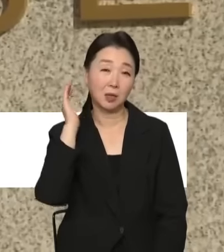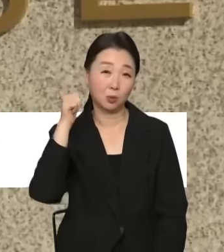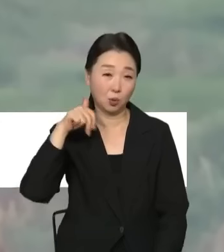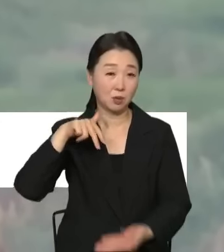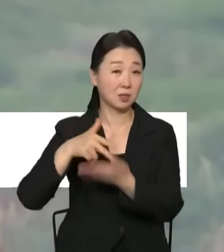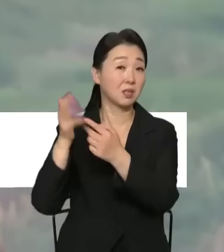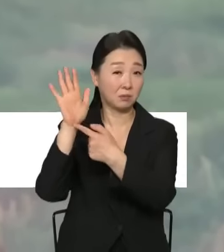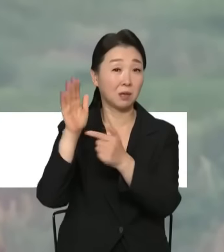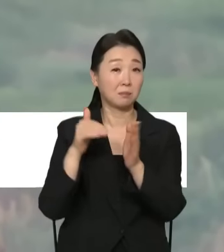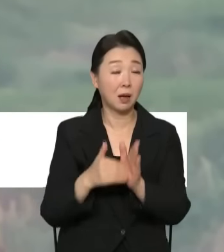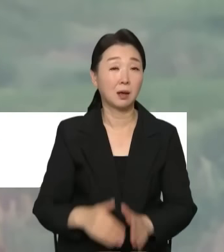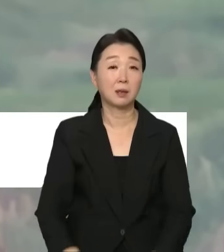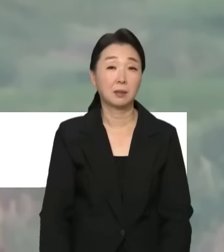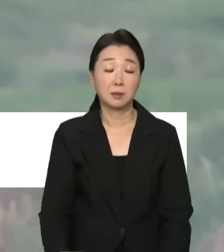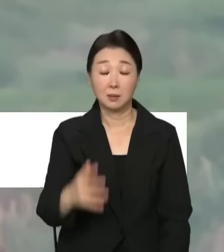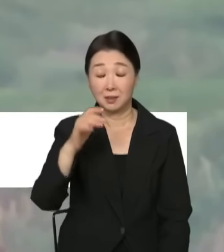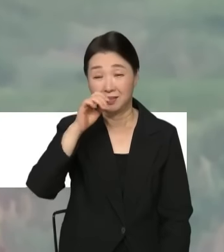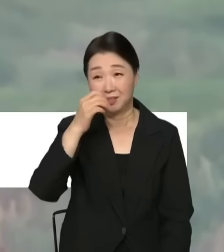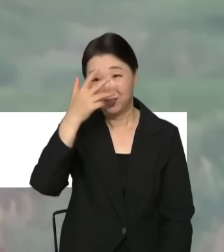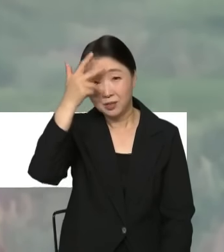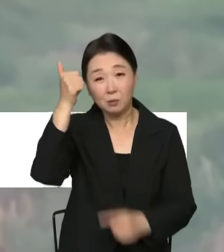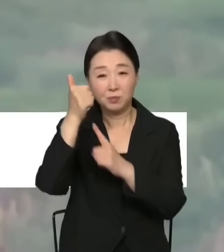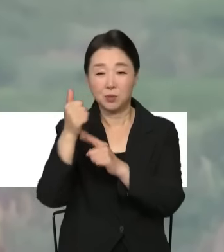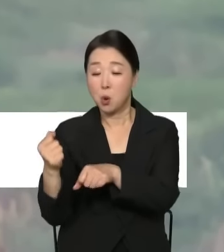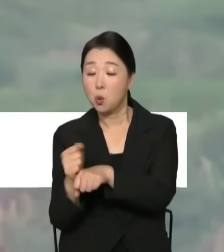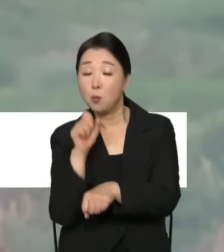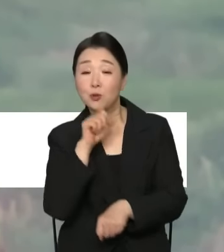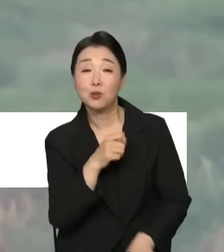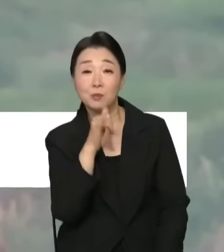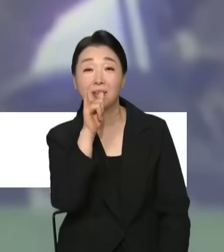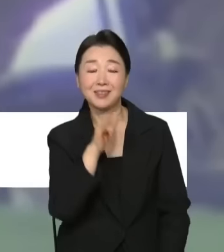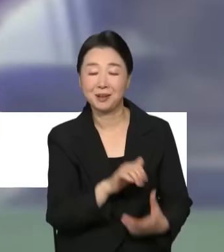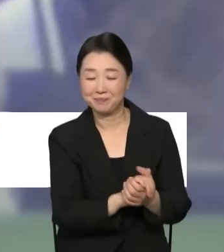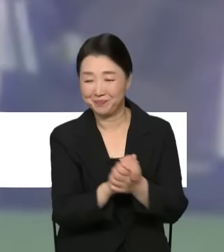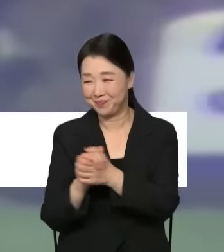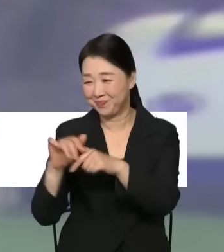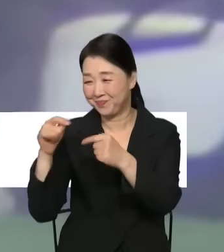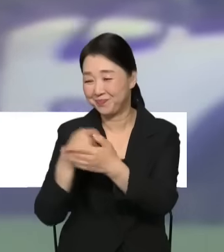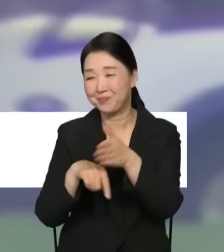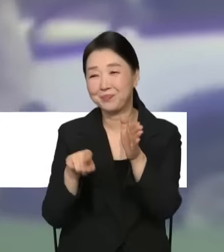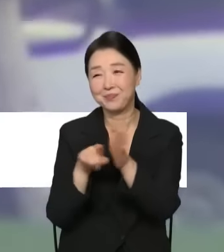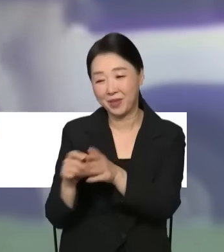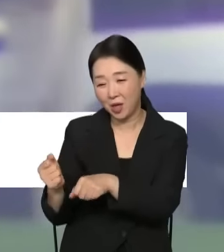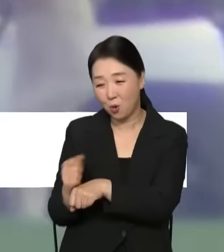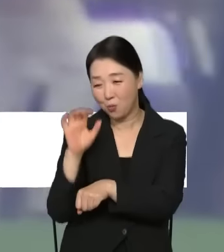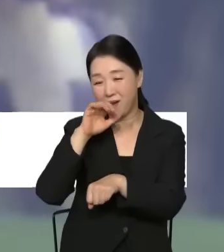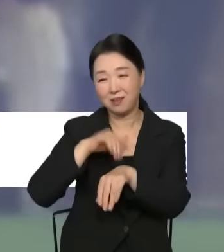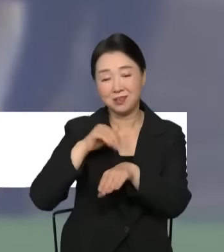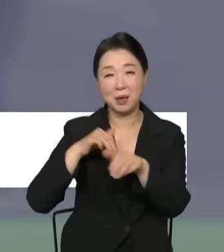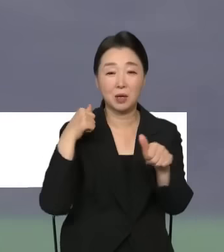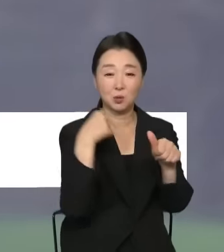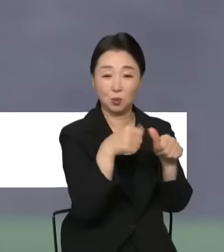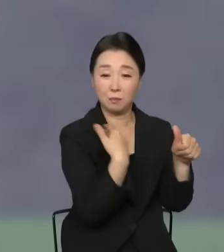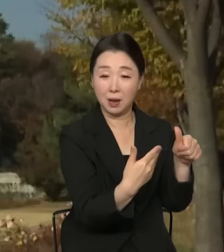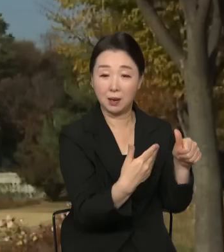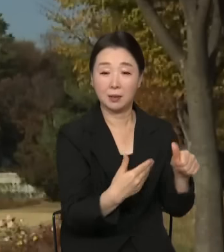나왔습니다. 트럼프 당선인이 골프를 즐겨하는 만큼 친분을 쌓기 위해 골프 연습을 해둬야 한다는 주변 조언이 있었던